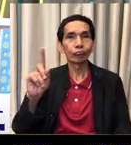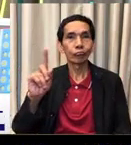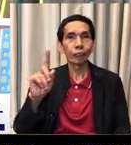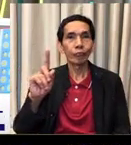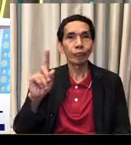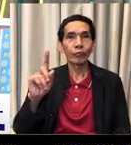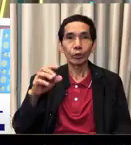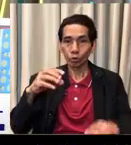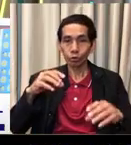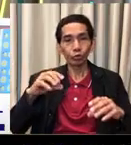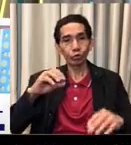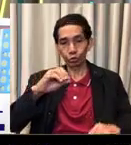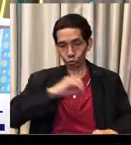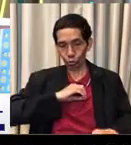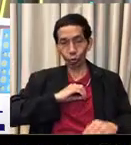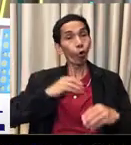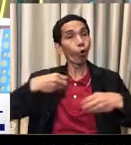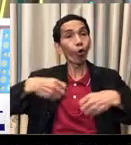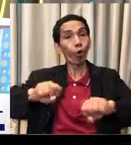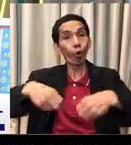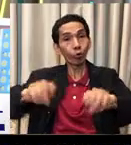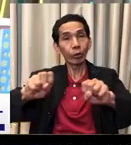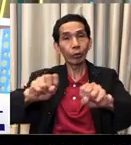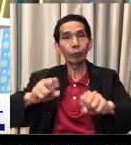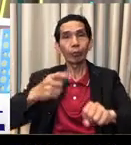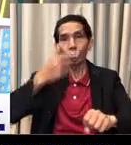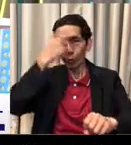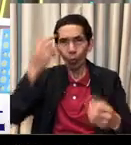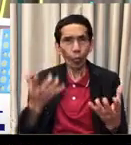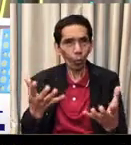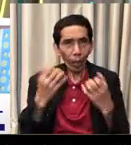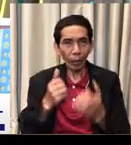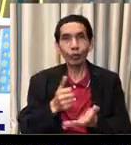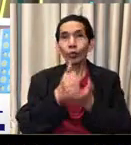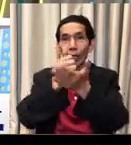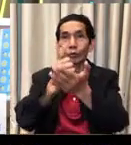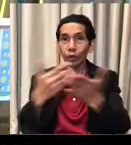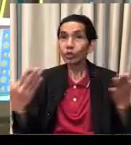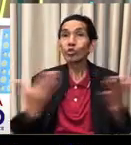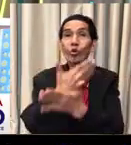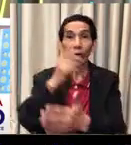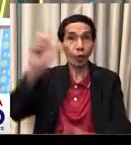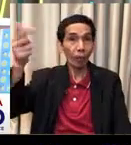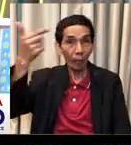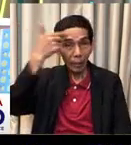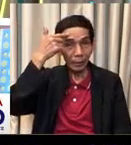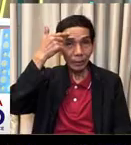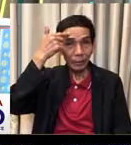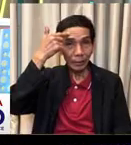Itong mga stall owners, siguro sa kagustuhan nilang tumulong sa bagong administrasyon,